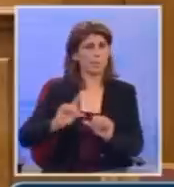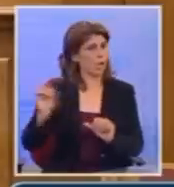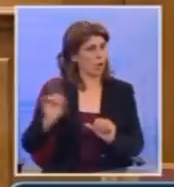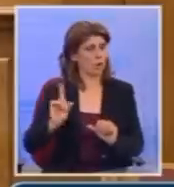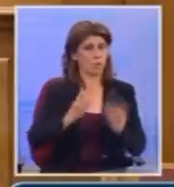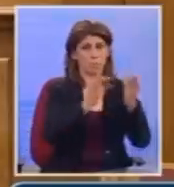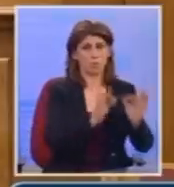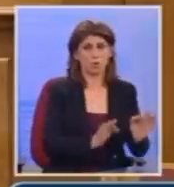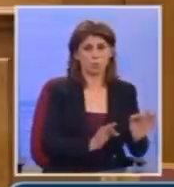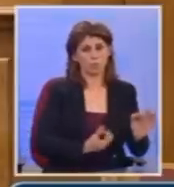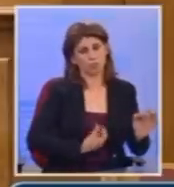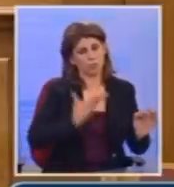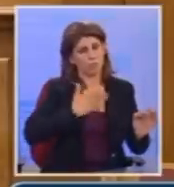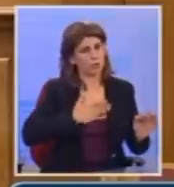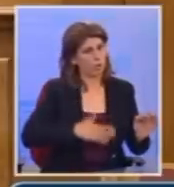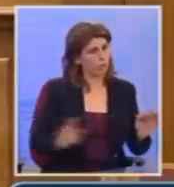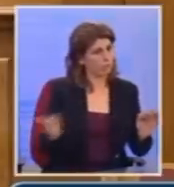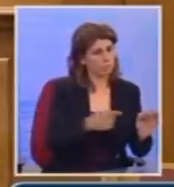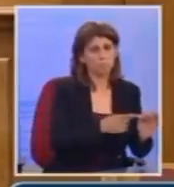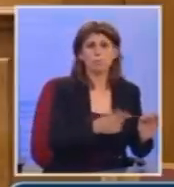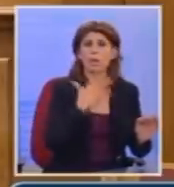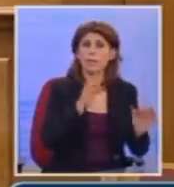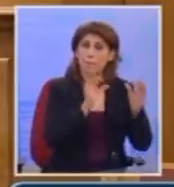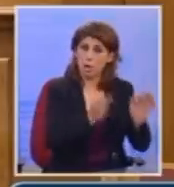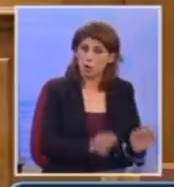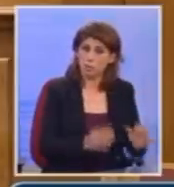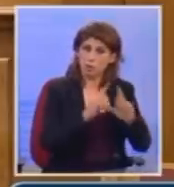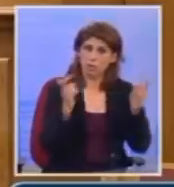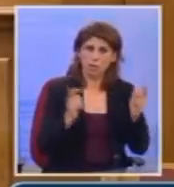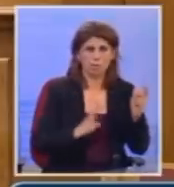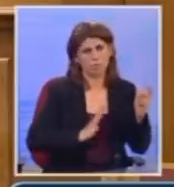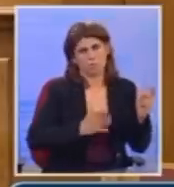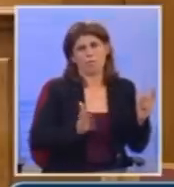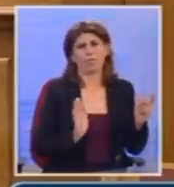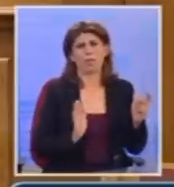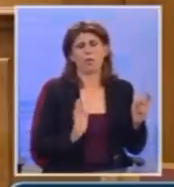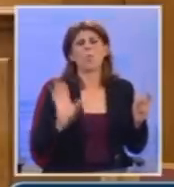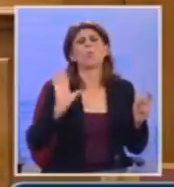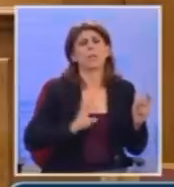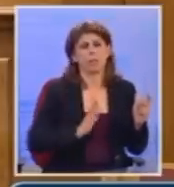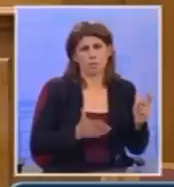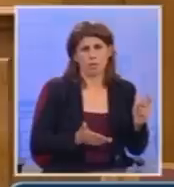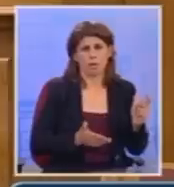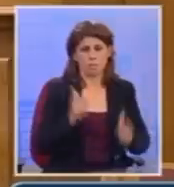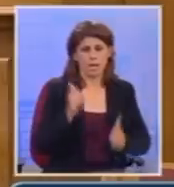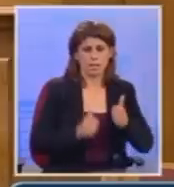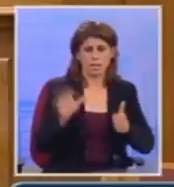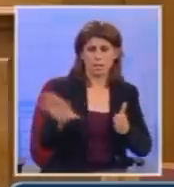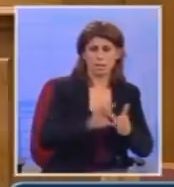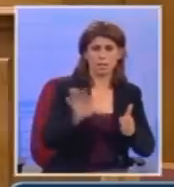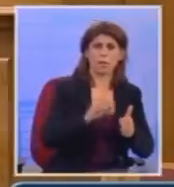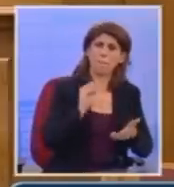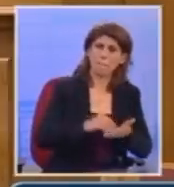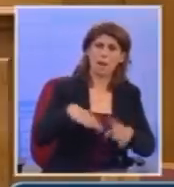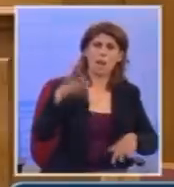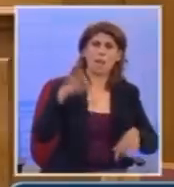εκείνα τουλάχιστον που το επιθυμούν. Διότι υπάρχουν και πρότυπα σχολεία που δεν επιθυμούσαν ούτε επιθυμούν να παίρνουν με εξετάσεις και παίρνουν και αυτά με